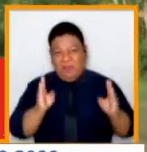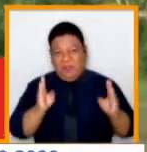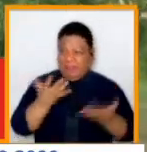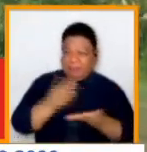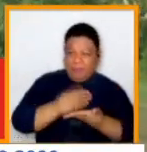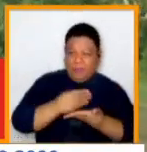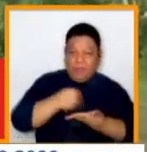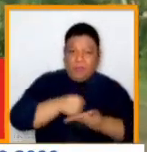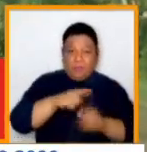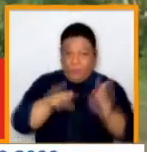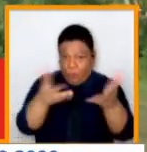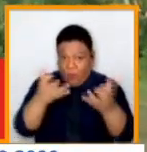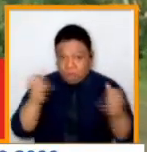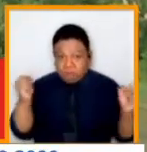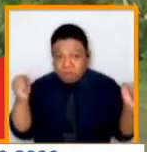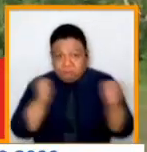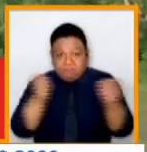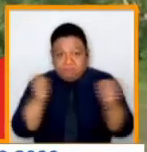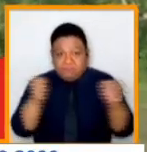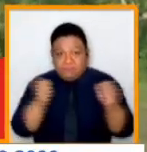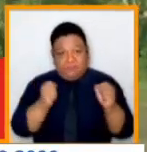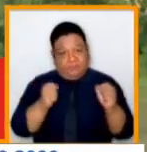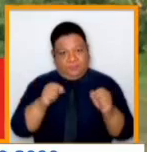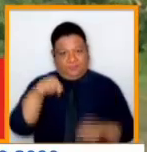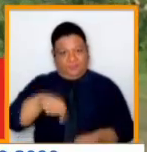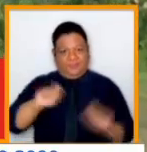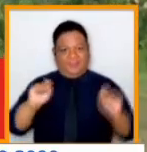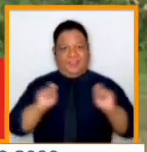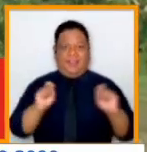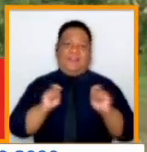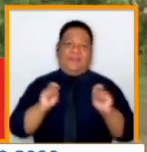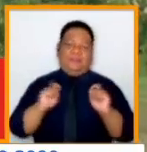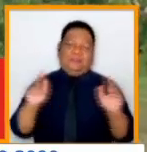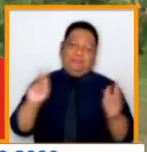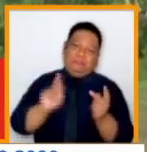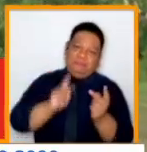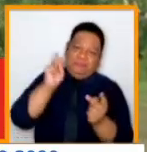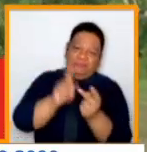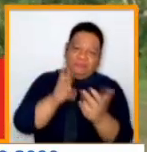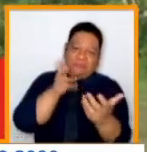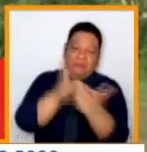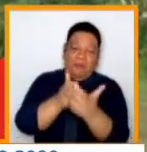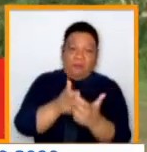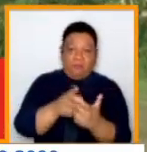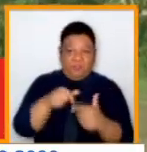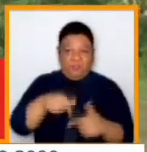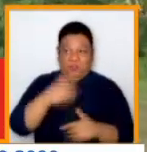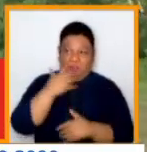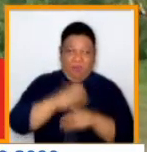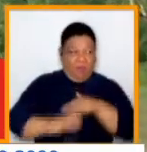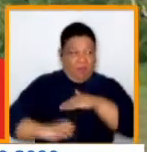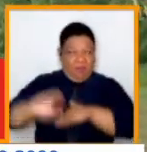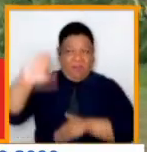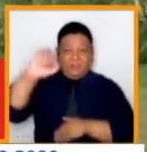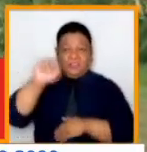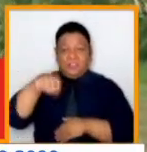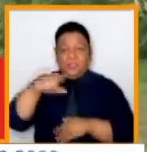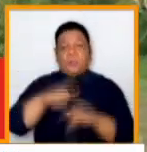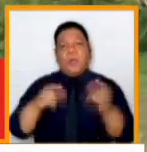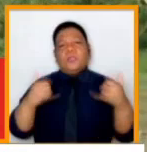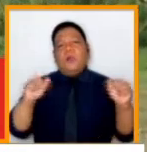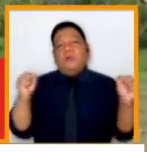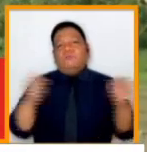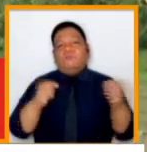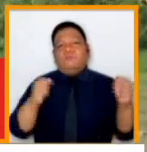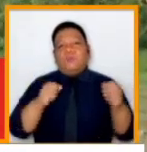ng hangin, abay perfect itong Tagaytay City para sa inyo. Maaraw ngayon dito pero malamig pa rin, nasa 22 degrees Celsius ang temperatura